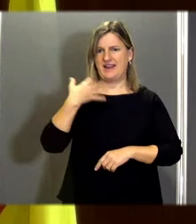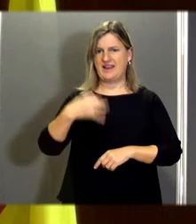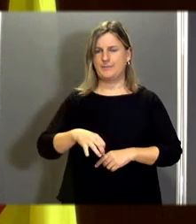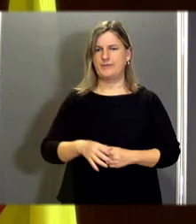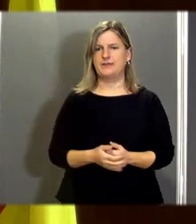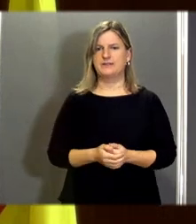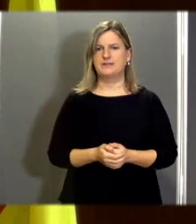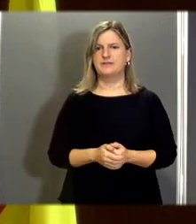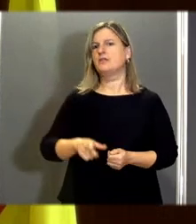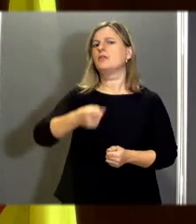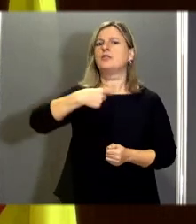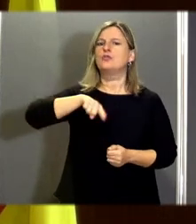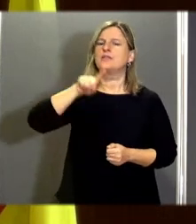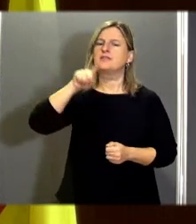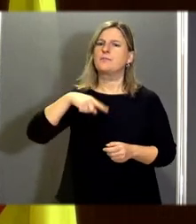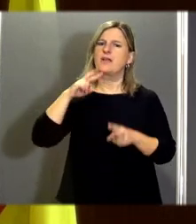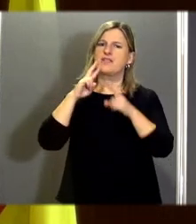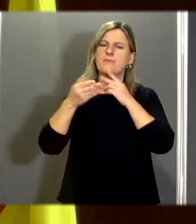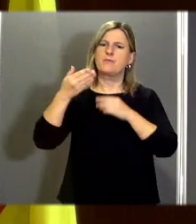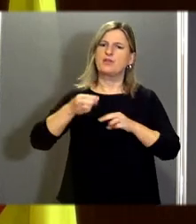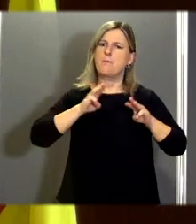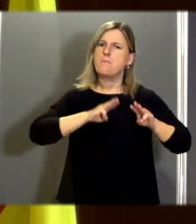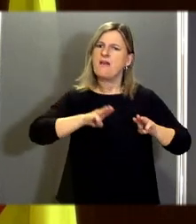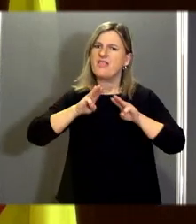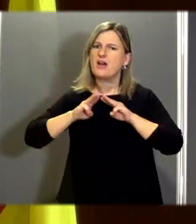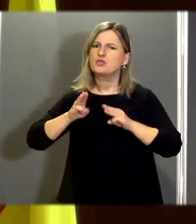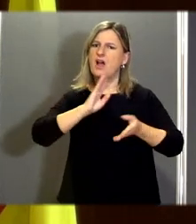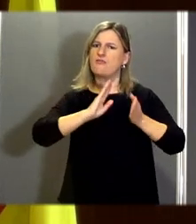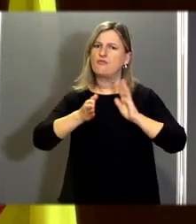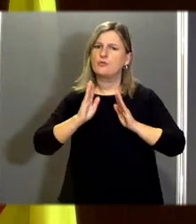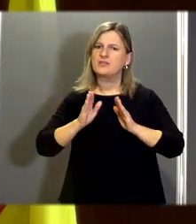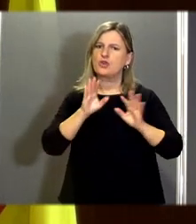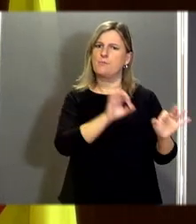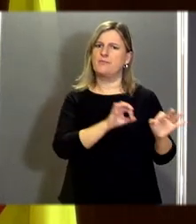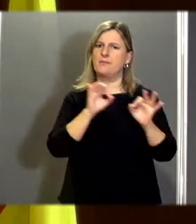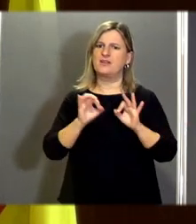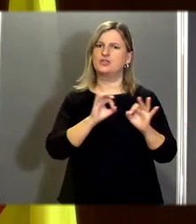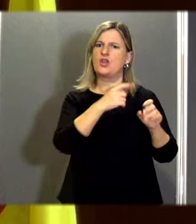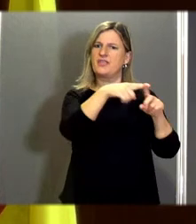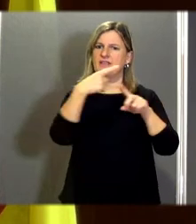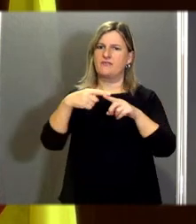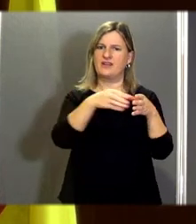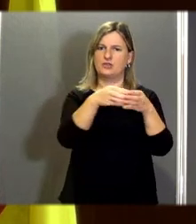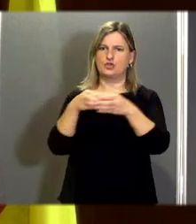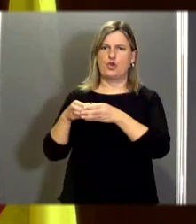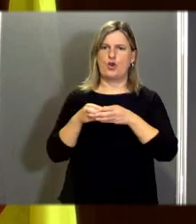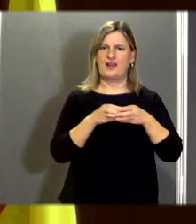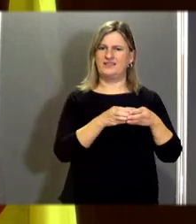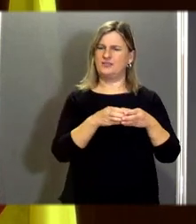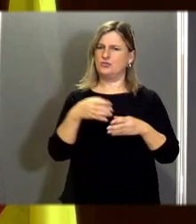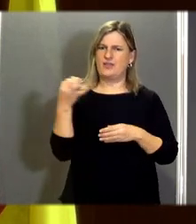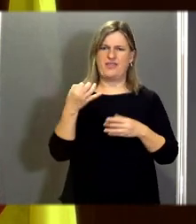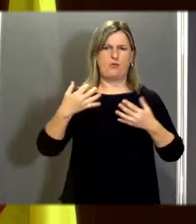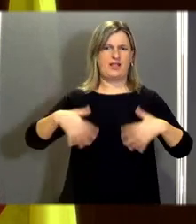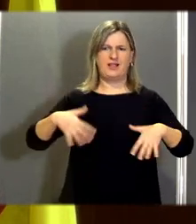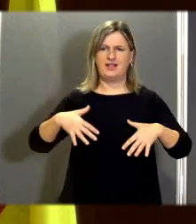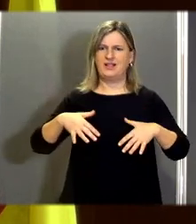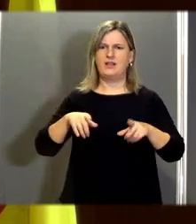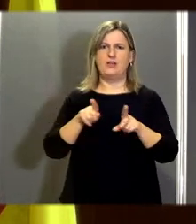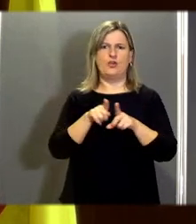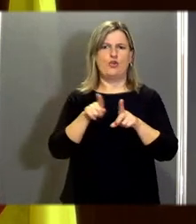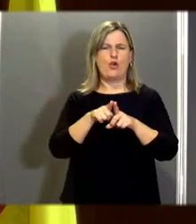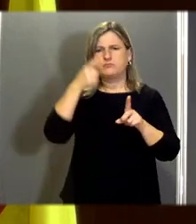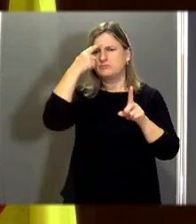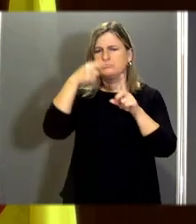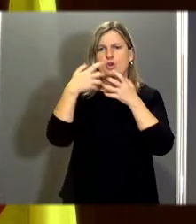molt necessari fomentar la pedagogia, formació i preparació dels diferents col·lectius, des de totes les formes legítimes de